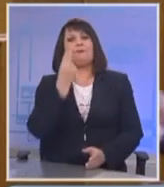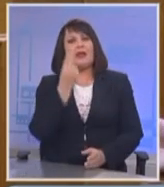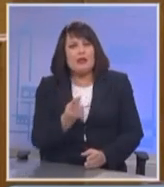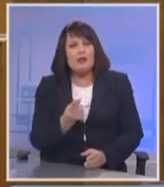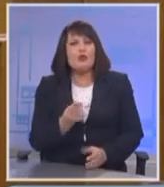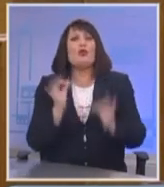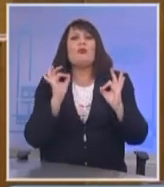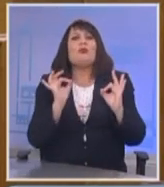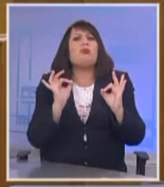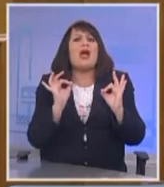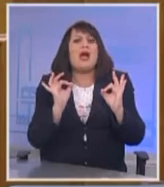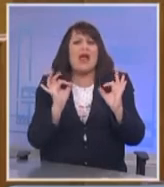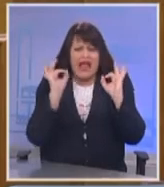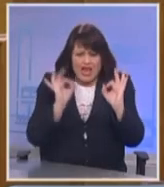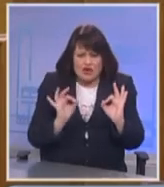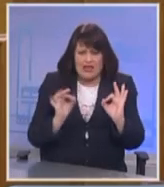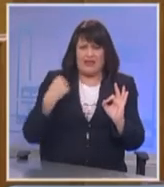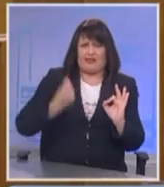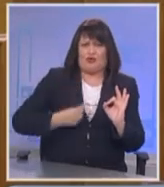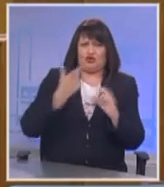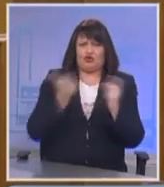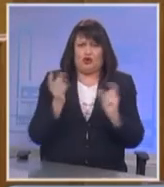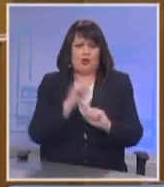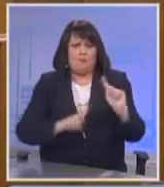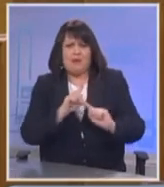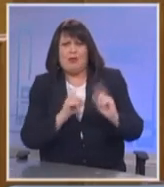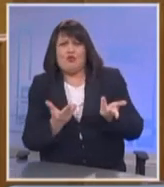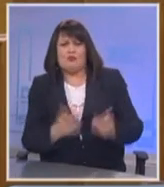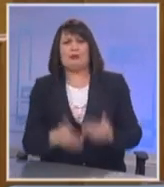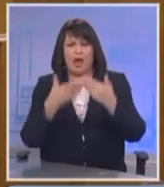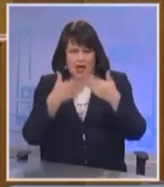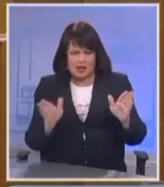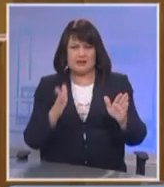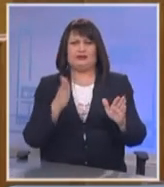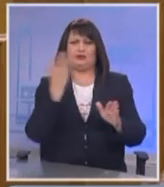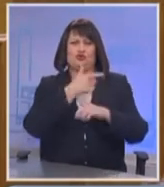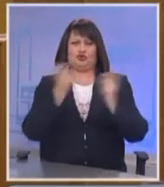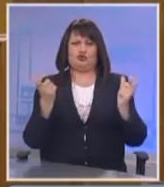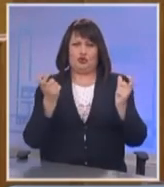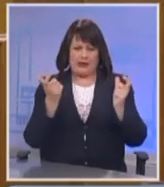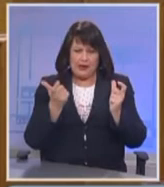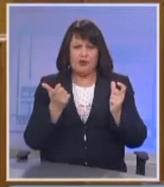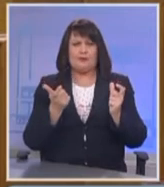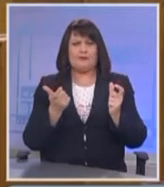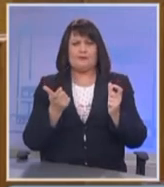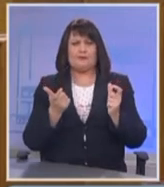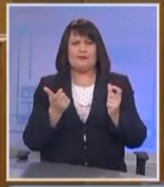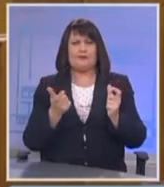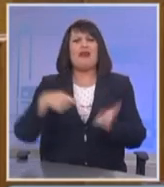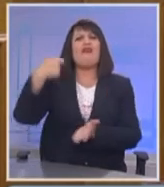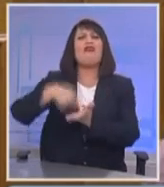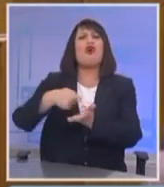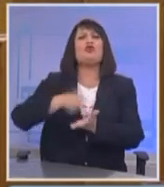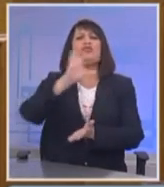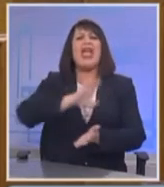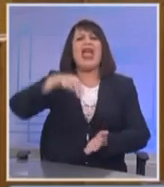ποια κανονικότητα επιστρέφει το δημόσιο σχολείο. Όταν ξεκινά το σχολείο, ήδη ρημαγμένη από τον έμφυα και από άλλους